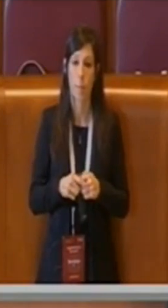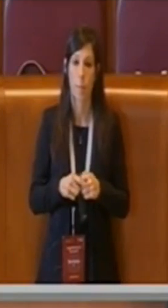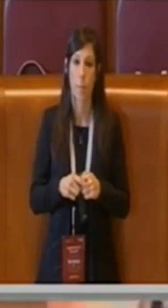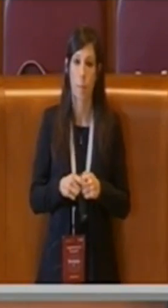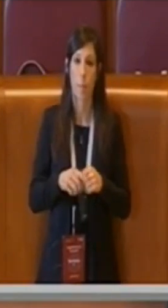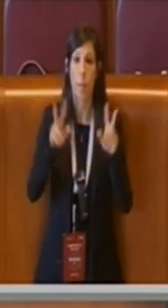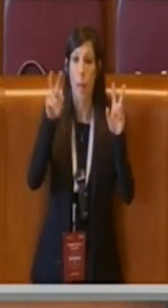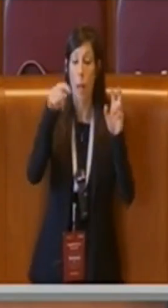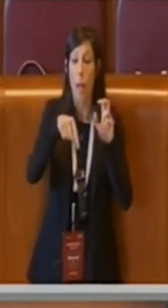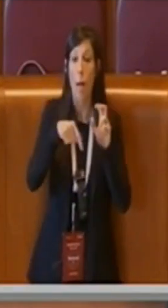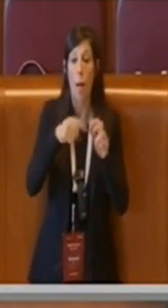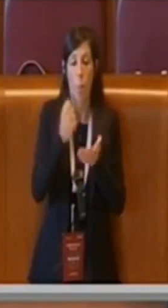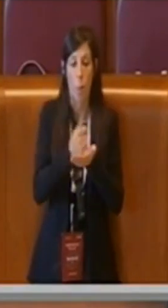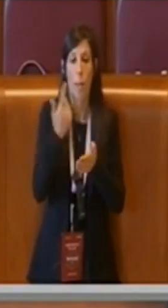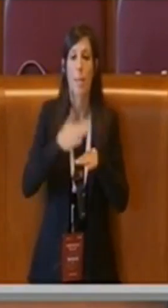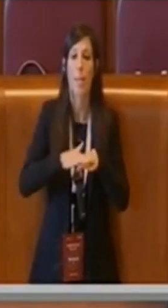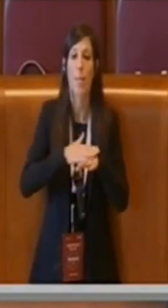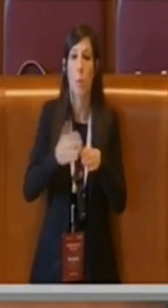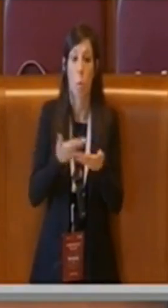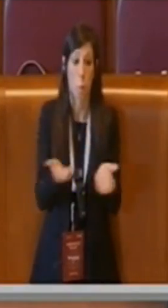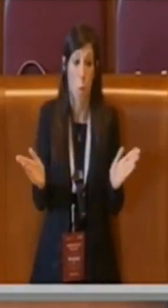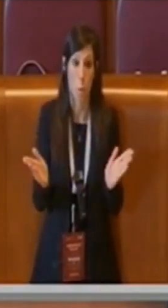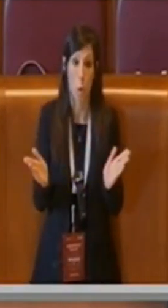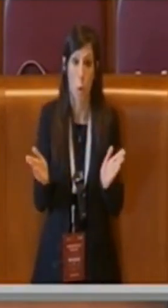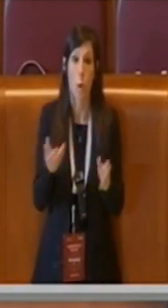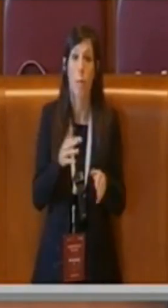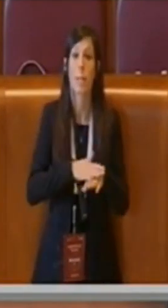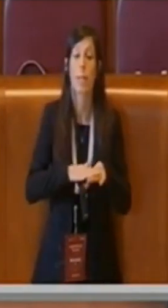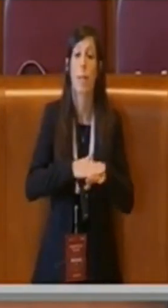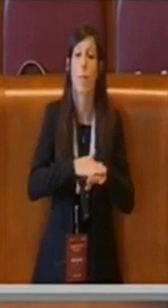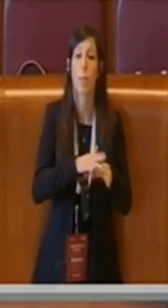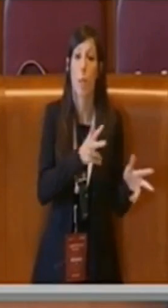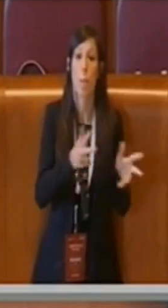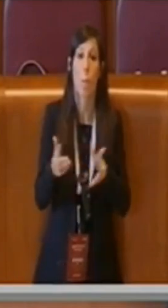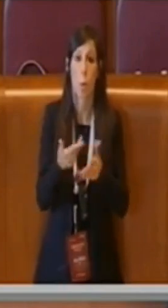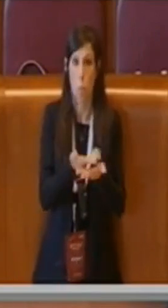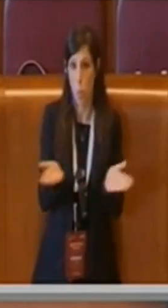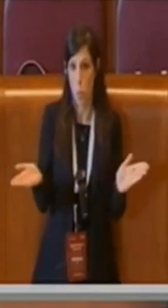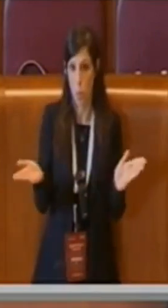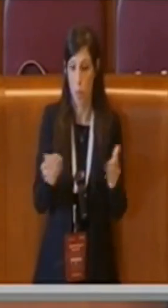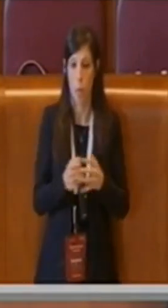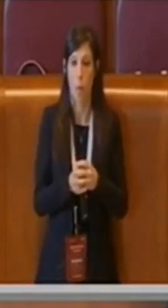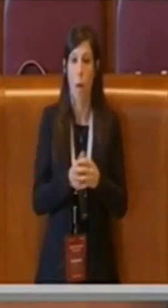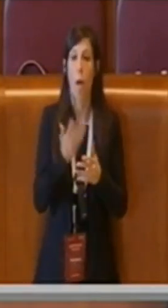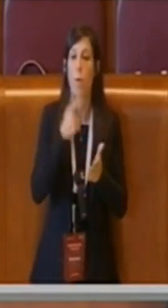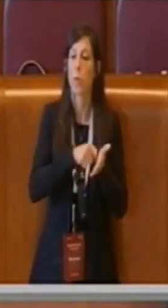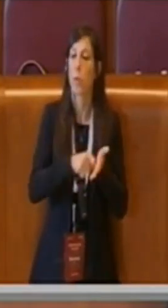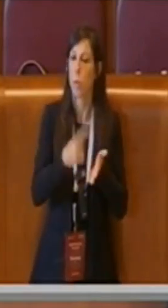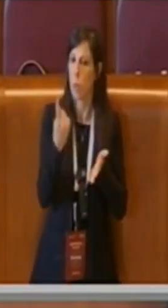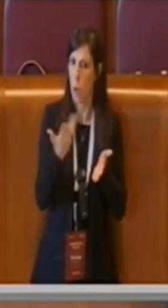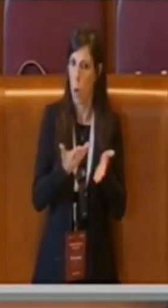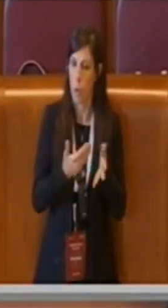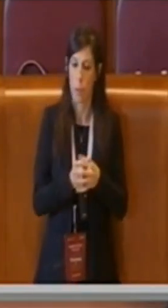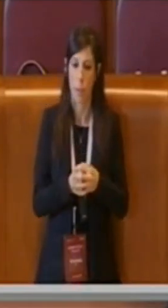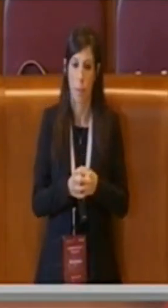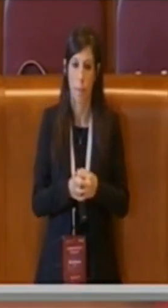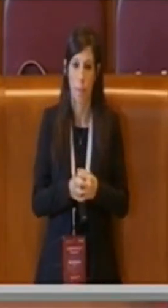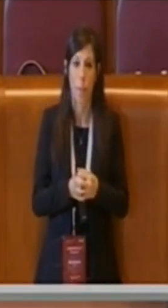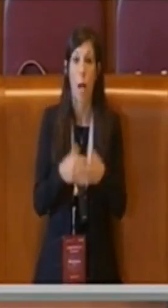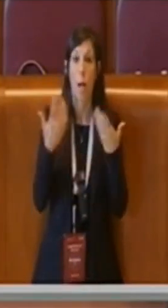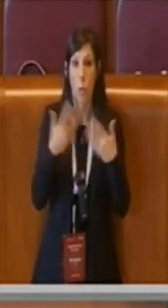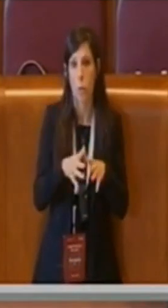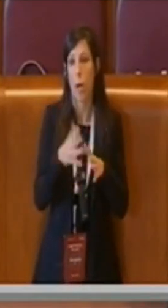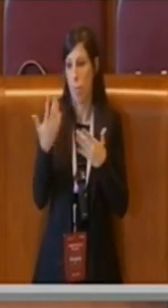del servizio pubblico, del servizio di trasporto pubblico. E voglio sottolineare un fatto, come ho avuto modo di farlo in